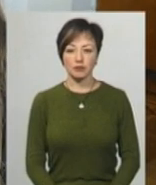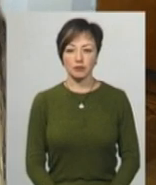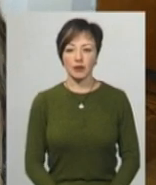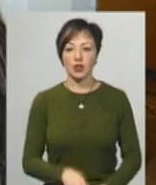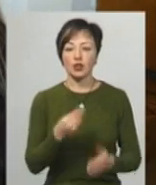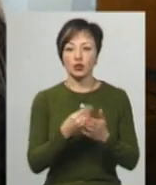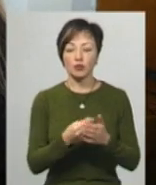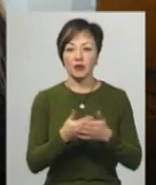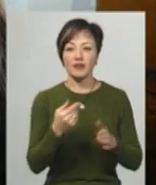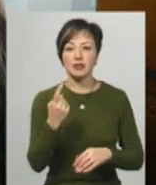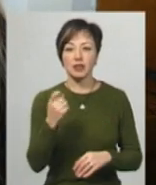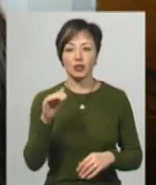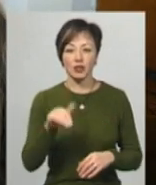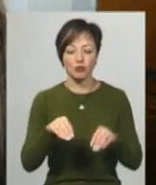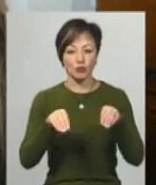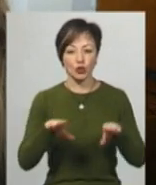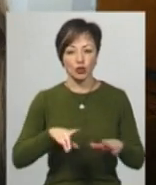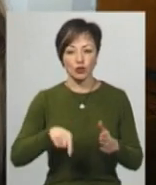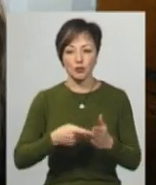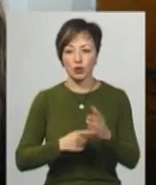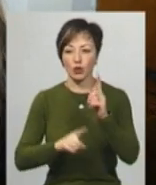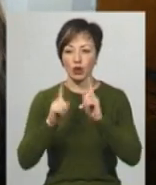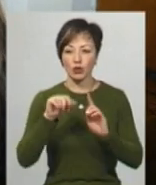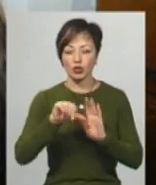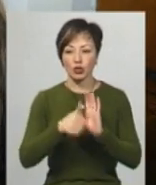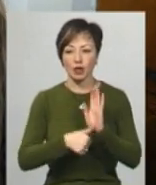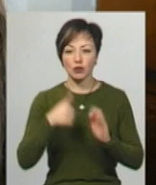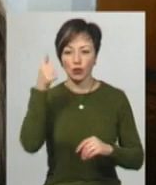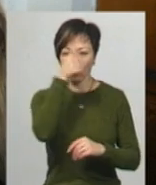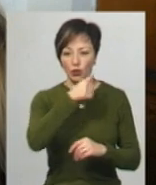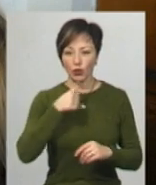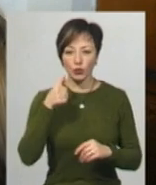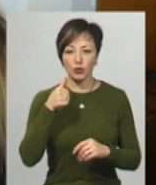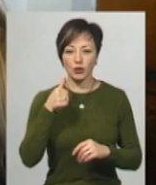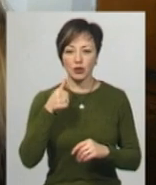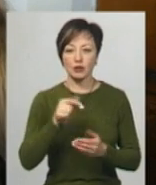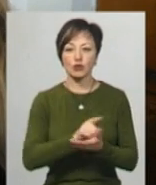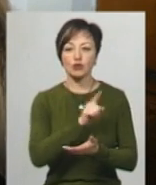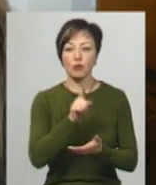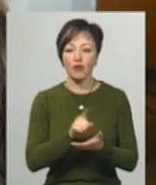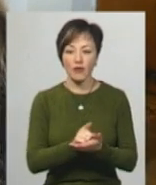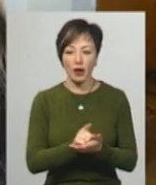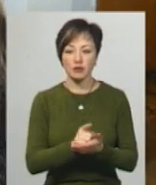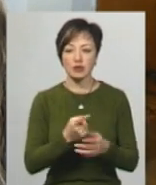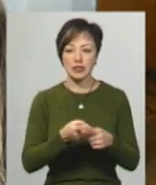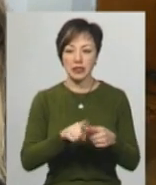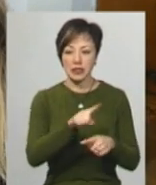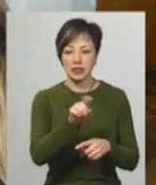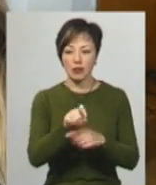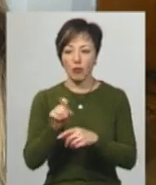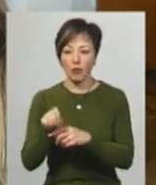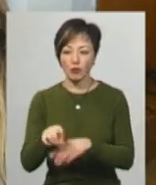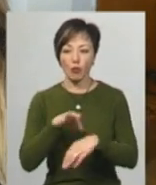Сума від 100 тисяч по рішенню міської ради 2016 року, вона зобов'язувала цих замовників все